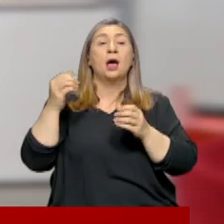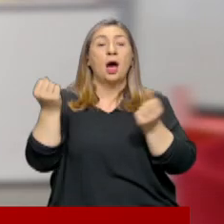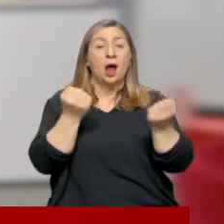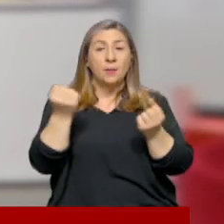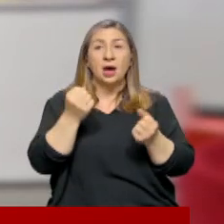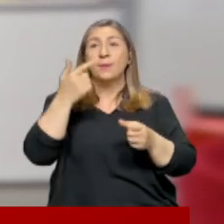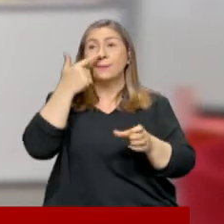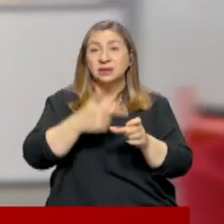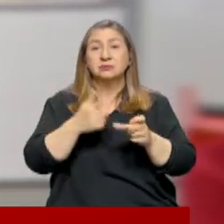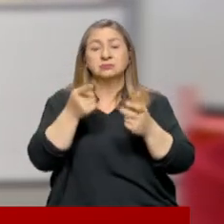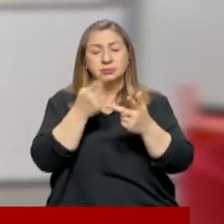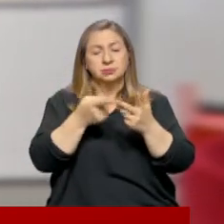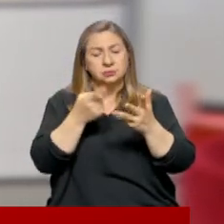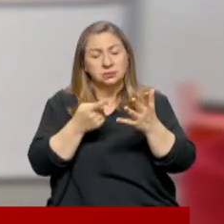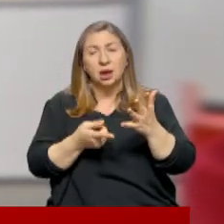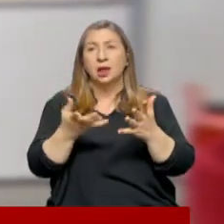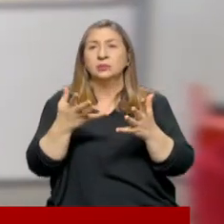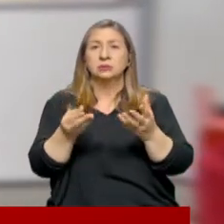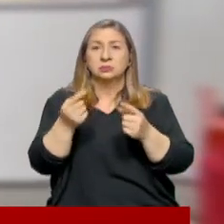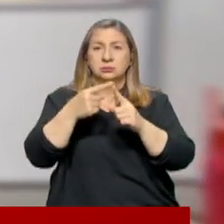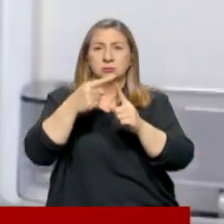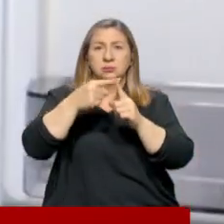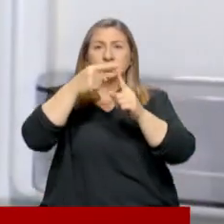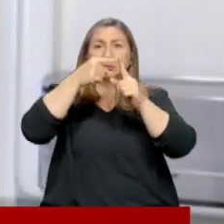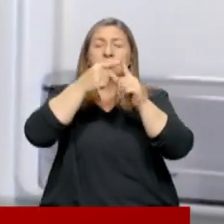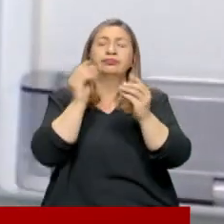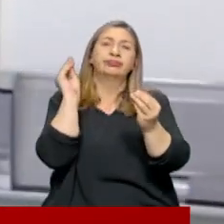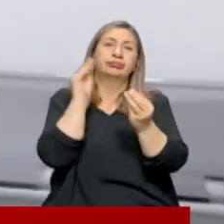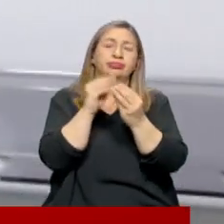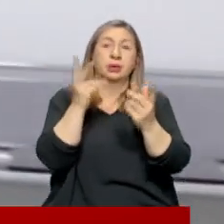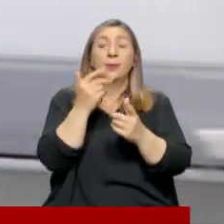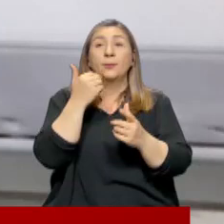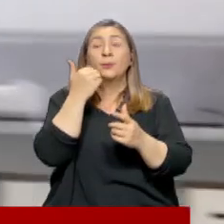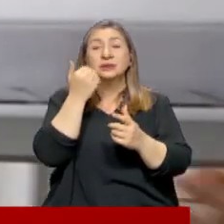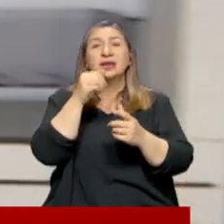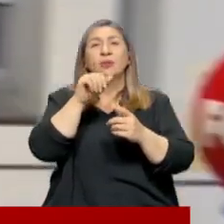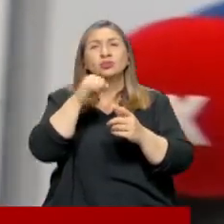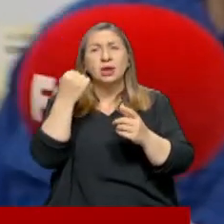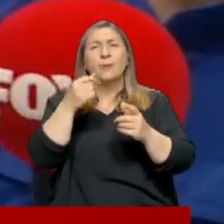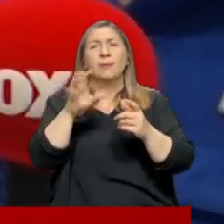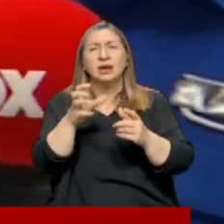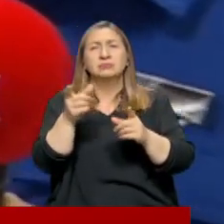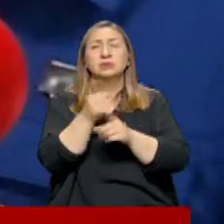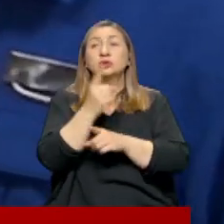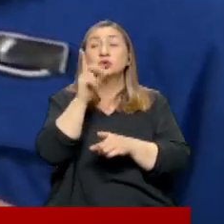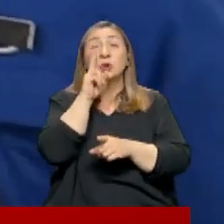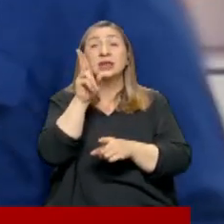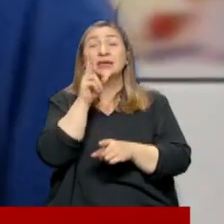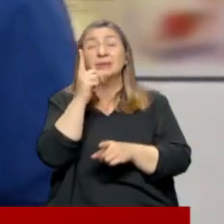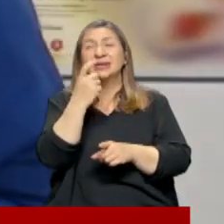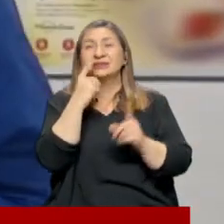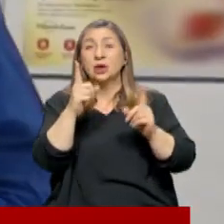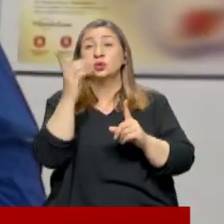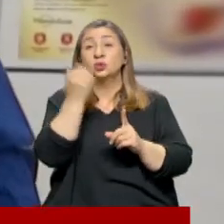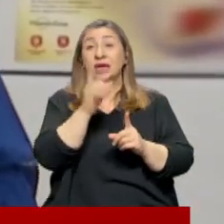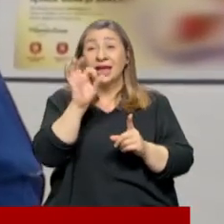işte yakıtı şunu bunu dediğin zaman ne oluyor? Hepsi bunun ürünün üstüne biniyor. Beyaz eşya fiyatlarına son bir yılda ortalama %50 ile